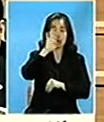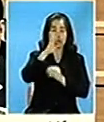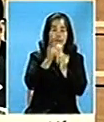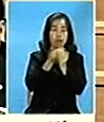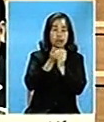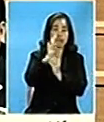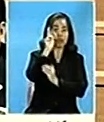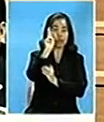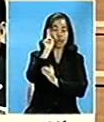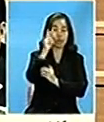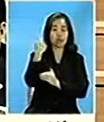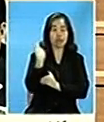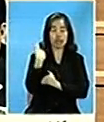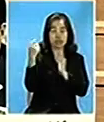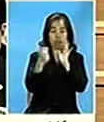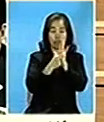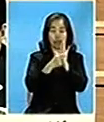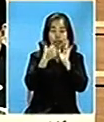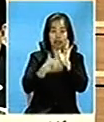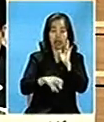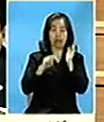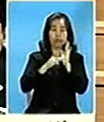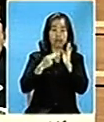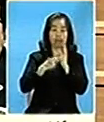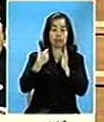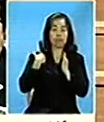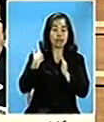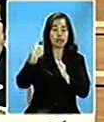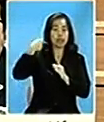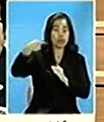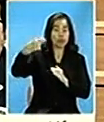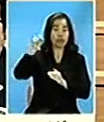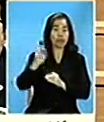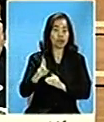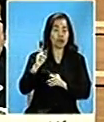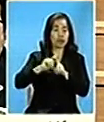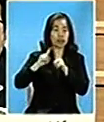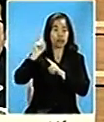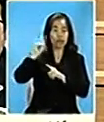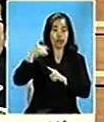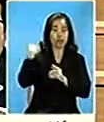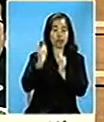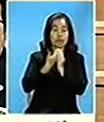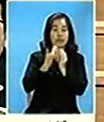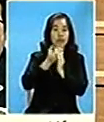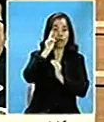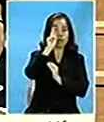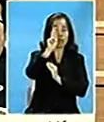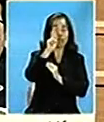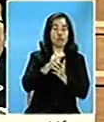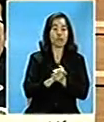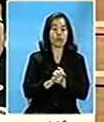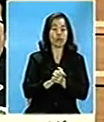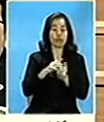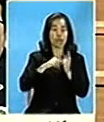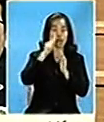ะครับก็ได้ระบุไว้ว่าการขาดดุลงบประมาณนั้นและจะต้องมีการกู้เงินเป็นเงินบาทนั้นจะ